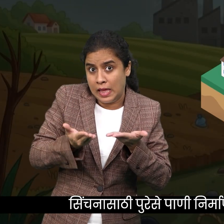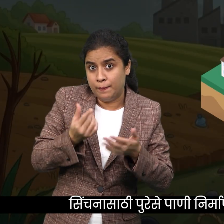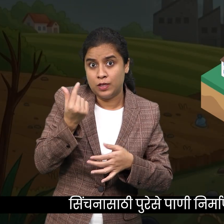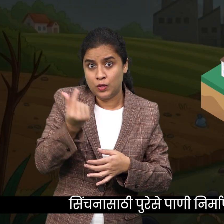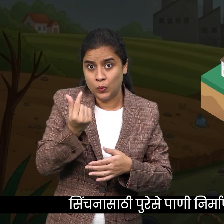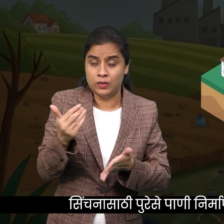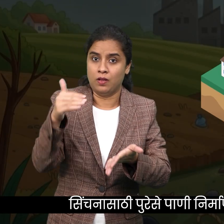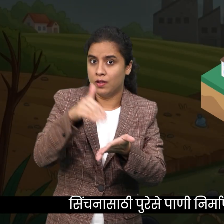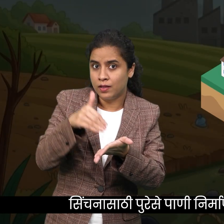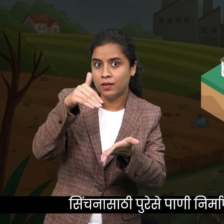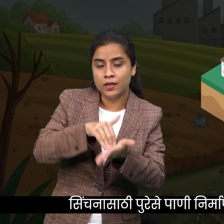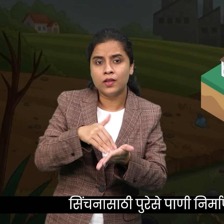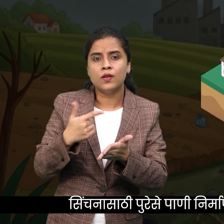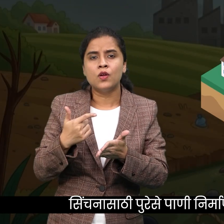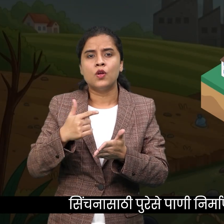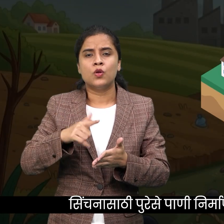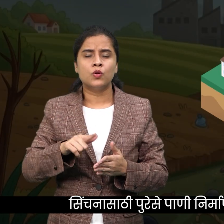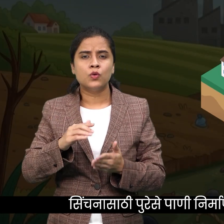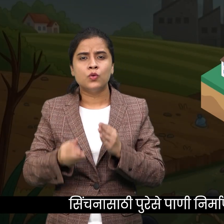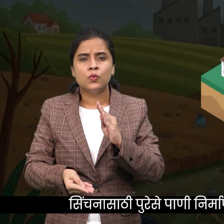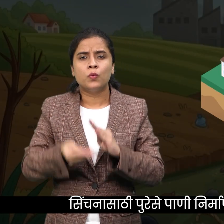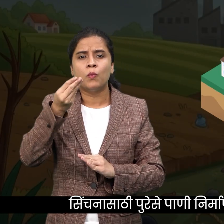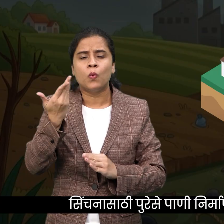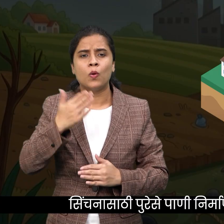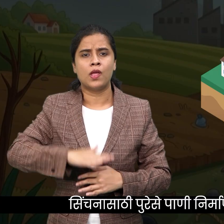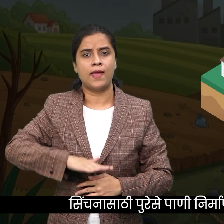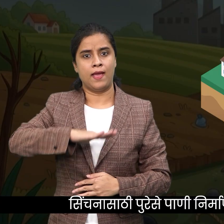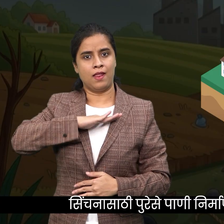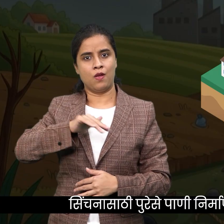सिंचनासाठी पुरेसे पाणी निर्माण करण्यासाठी हे पाणी पुन्हा वापरता येते.